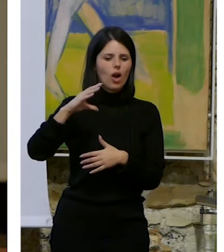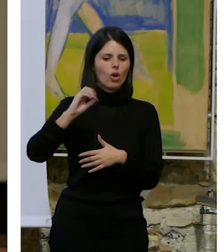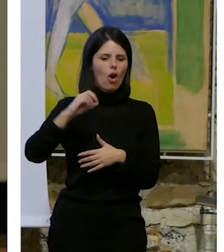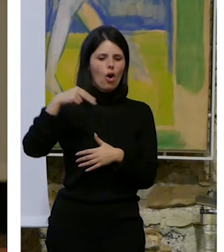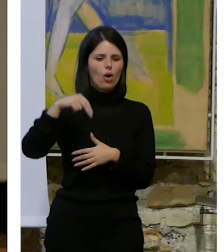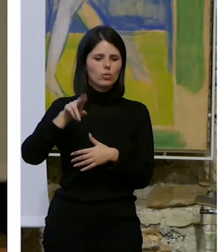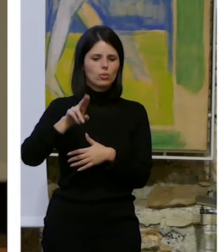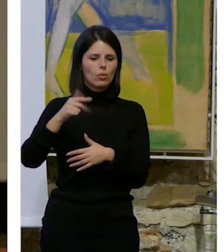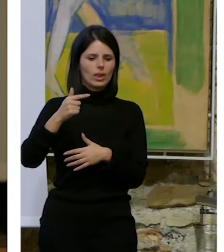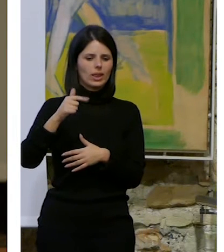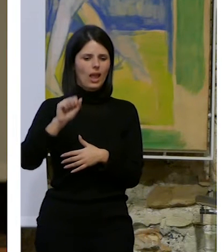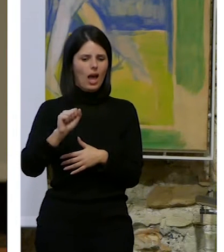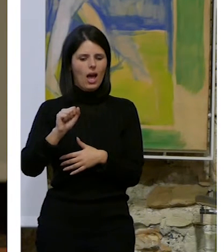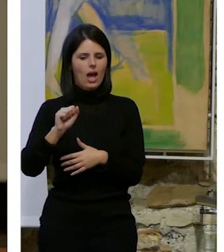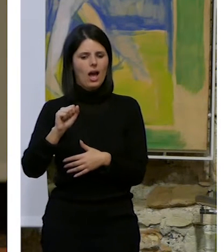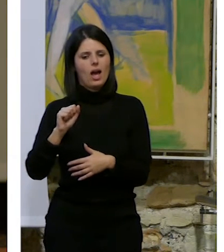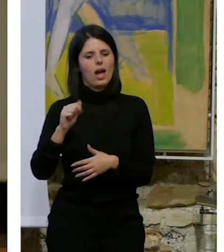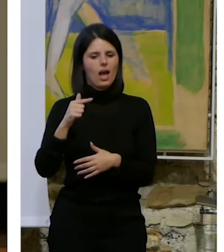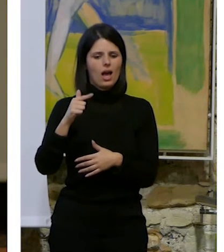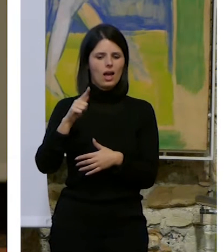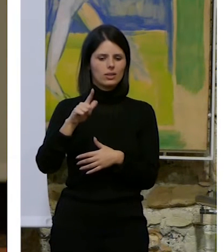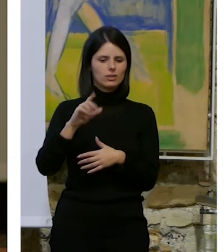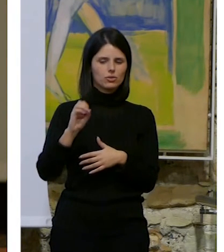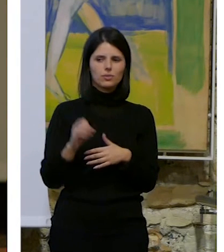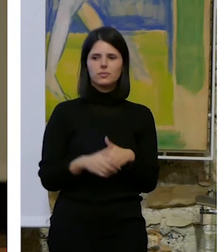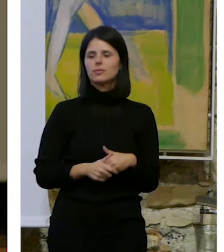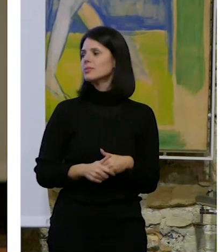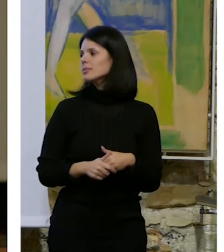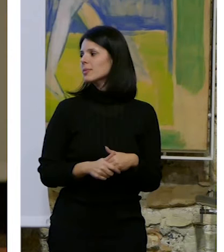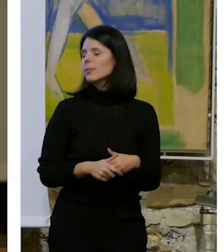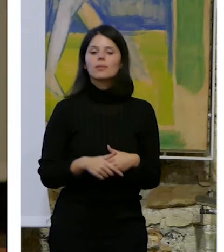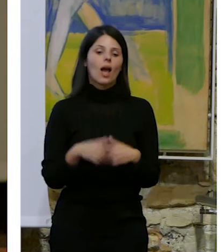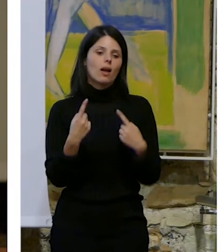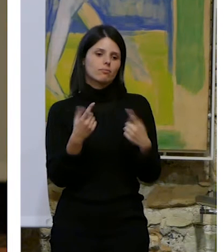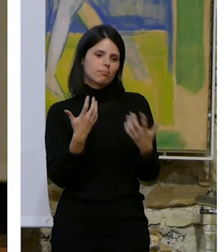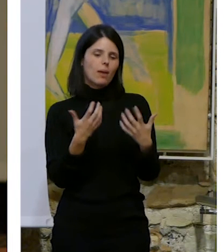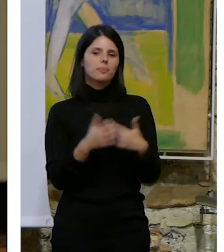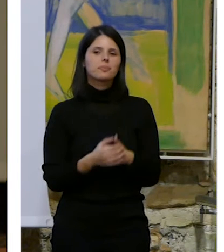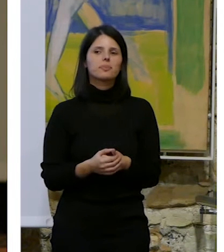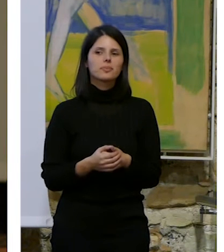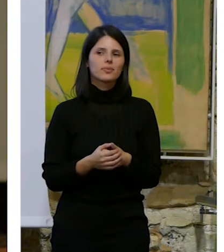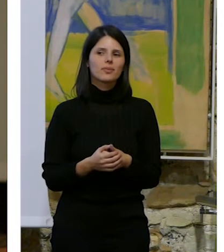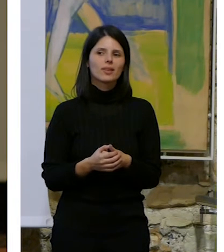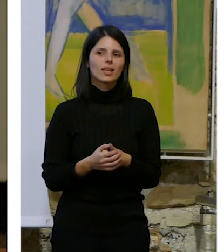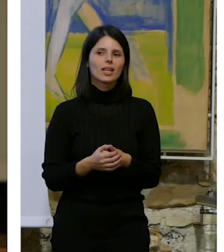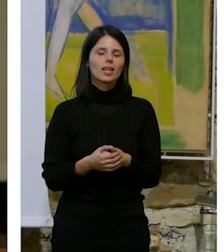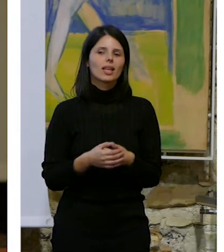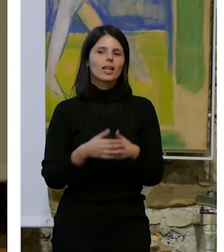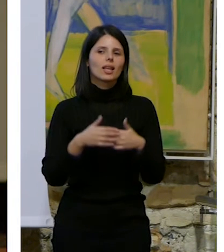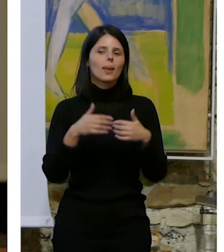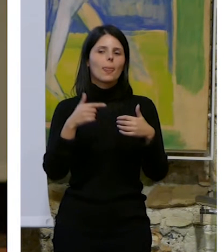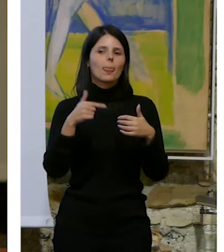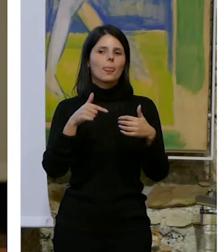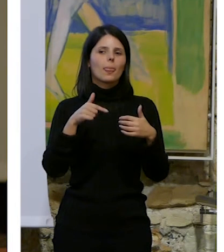preoccupatevi, questo male ci verrà evitato. Però sarebbe molto affascinante in un qualche modo. Ma ci porta fino ad evolvere, perché guardate